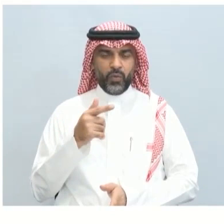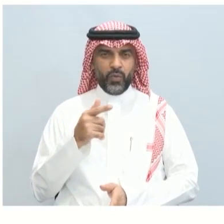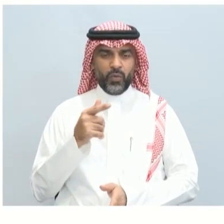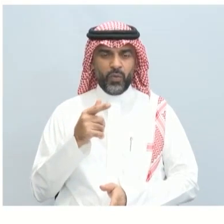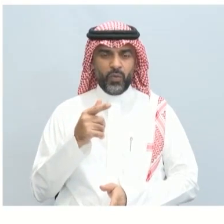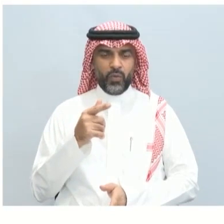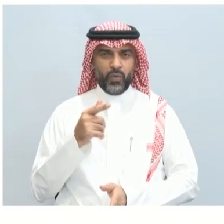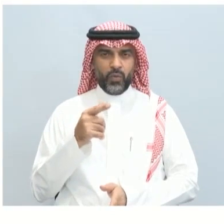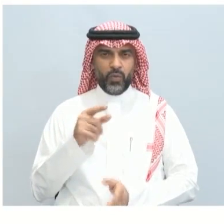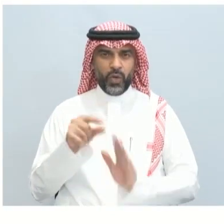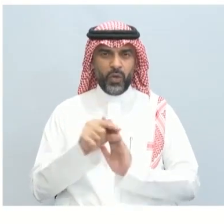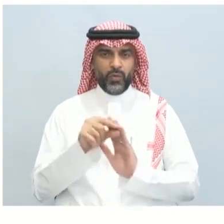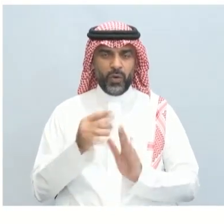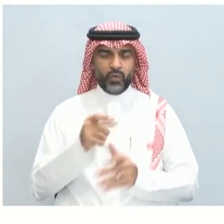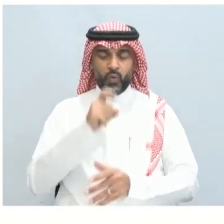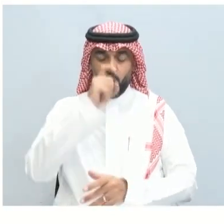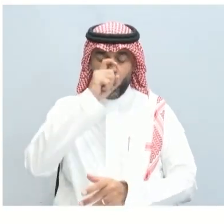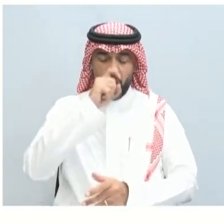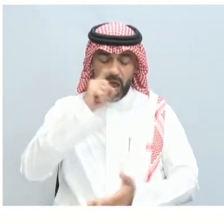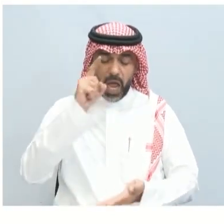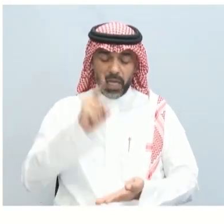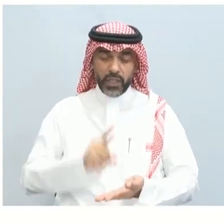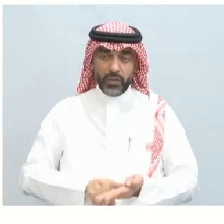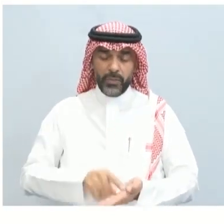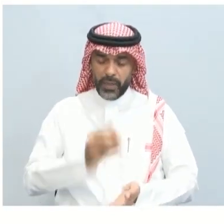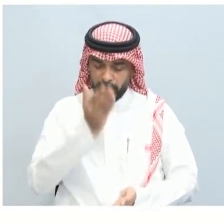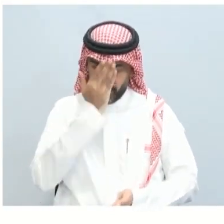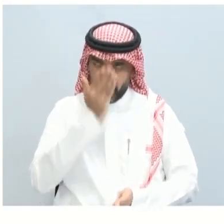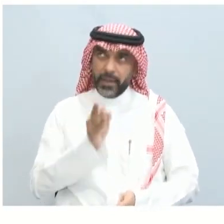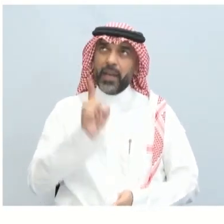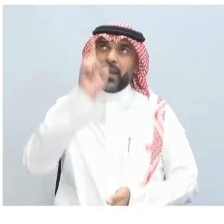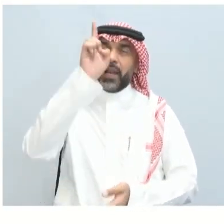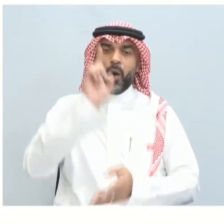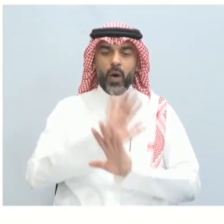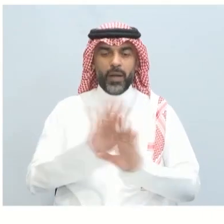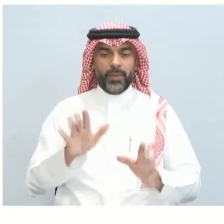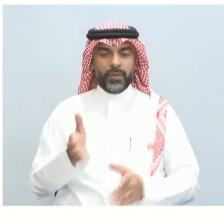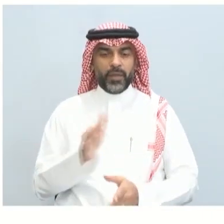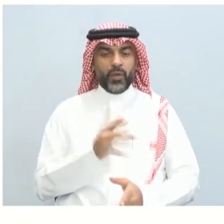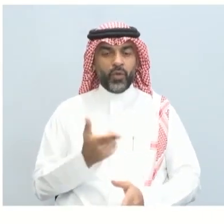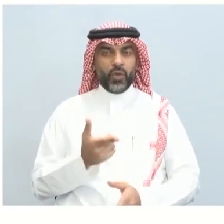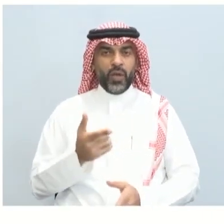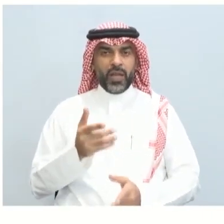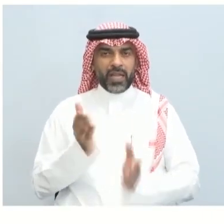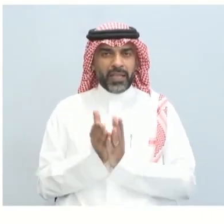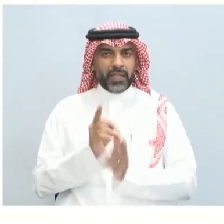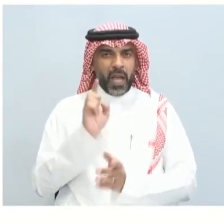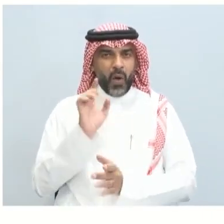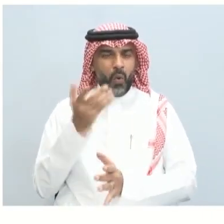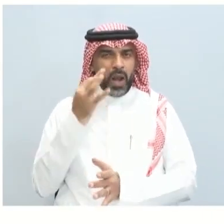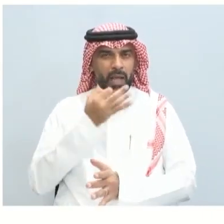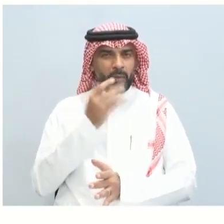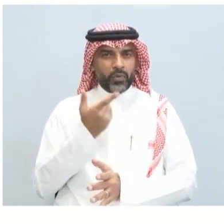لله وحده لا شريك له الدرس الاول كان عن دلائل استحقاق الله عز